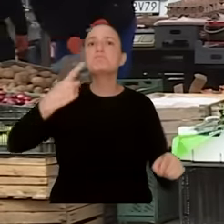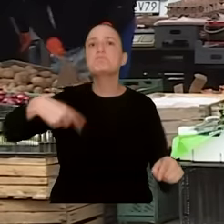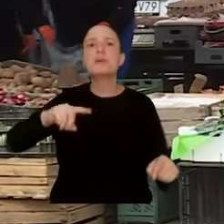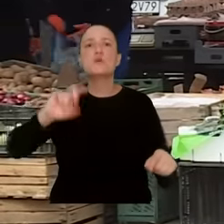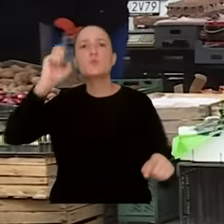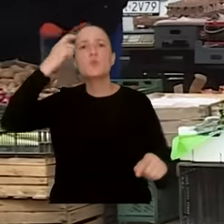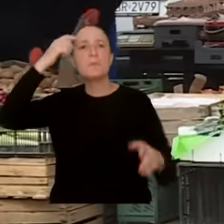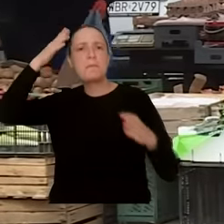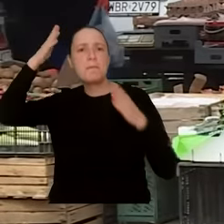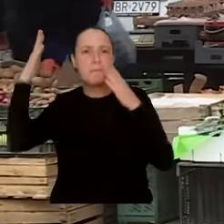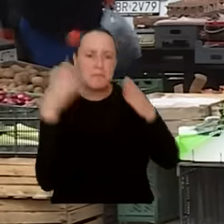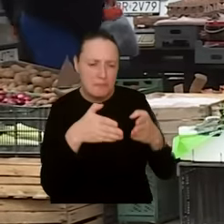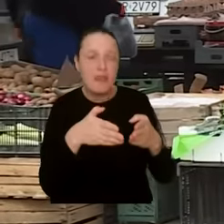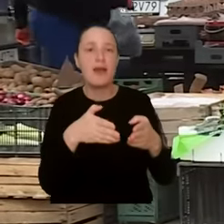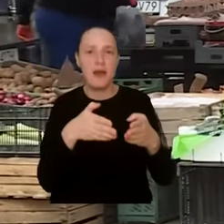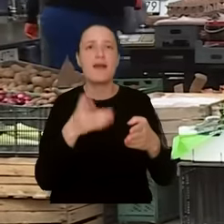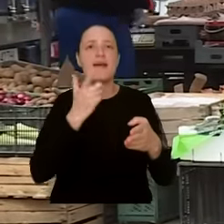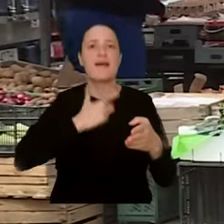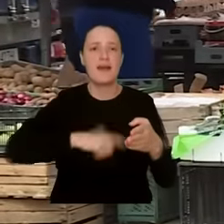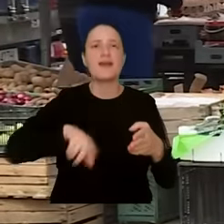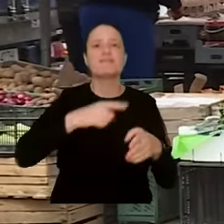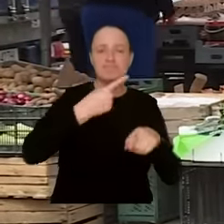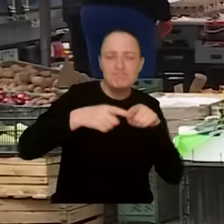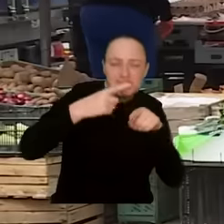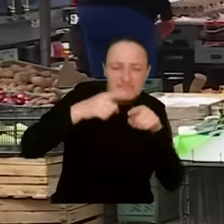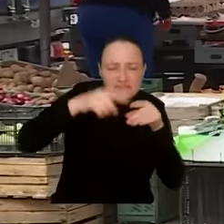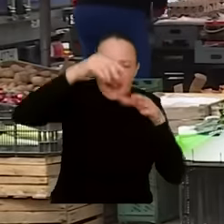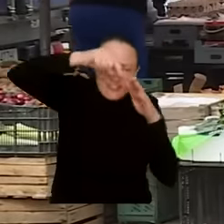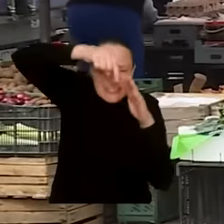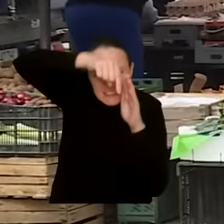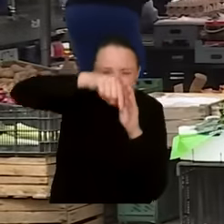szczególną atencją jeden z nich i dogłębnie wgryźć się